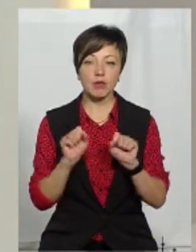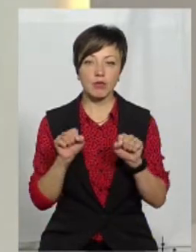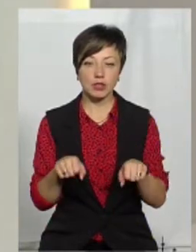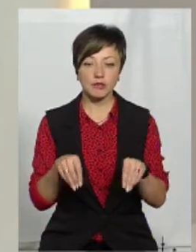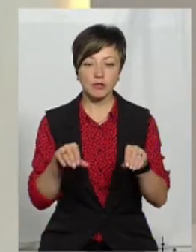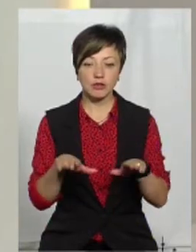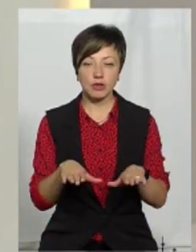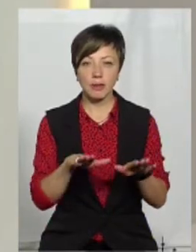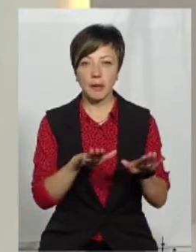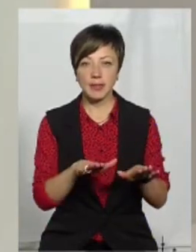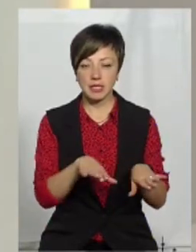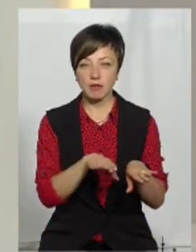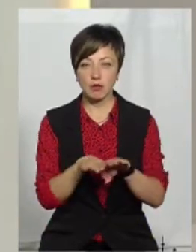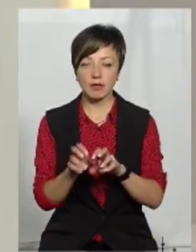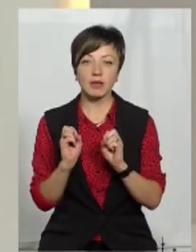рівні, яким чином.